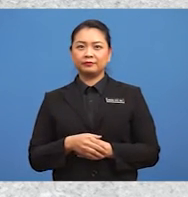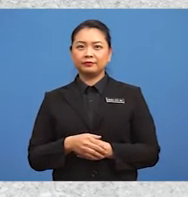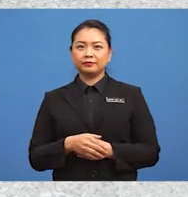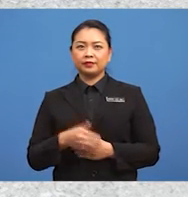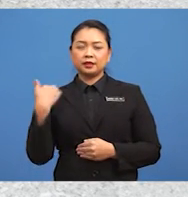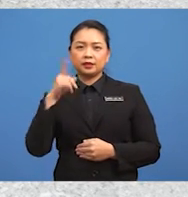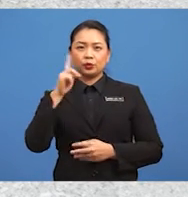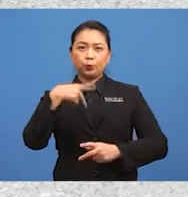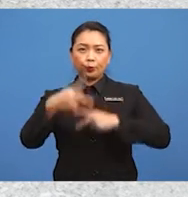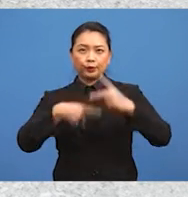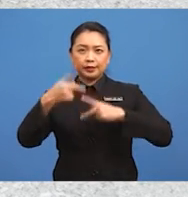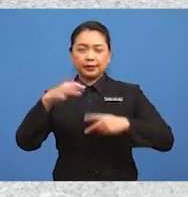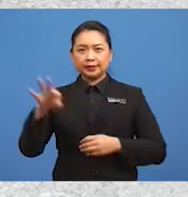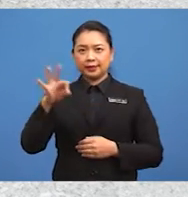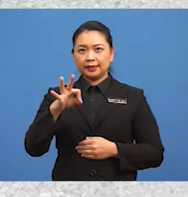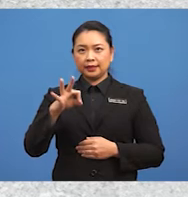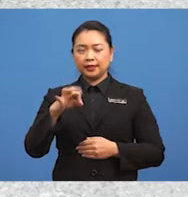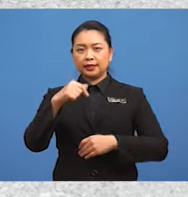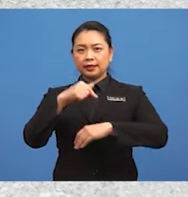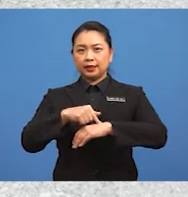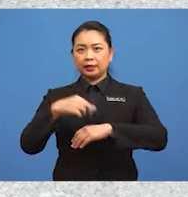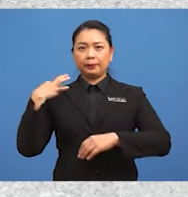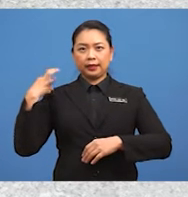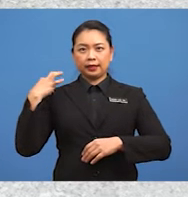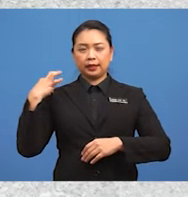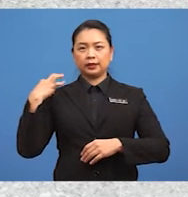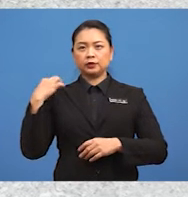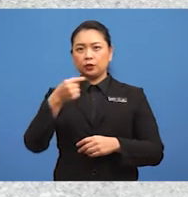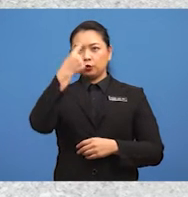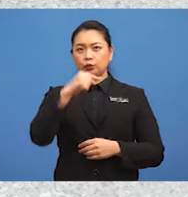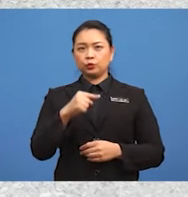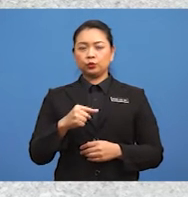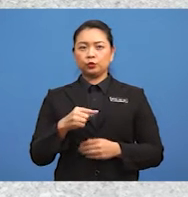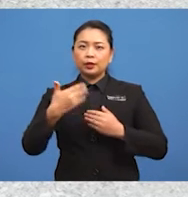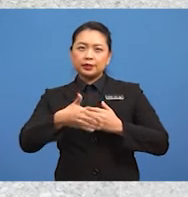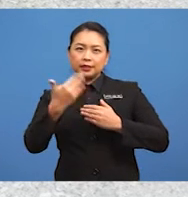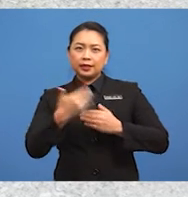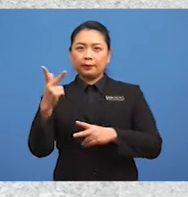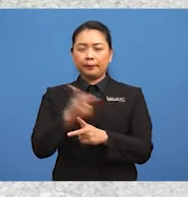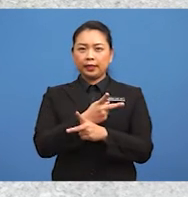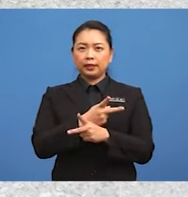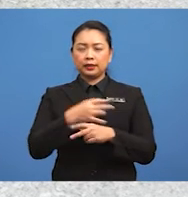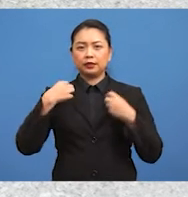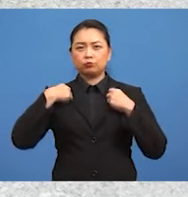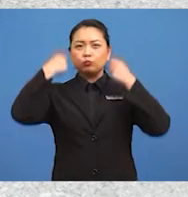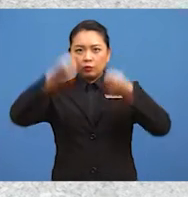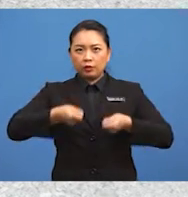ialah satu proses jahitan di pakaian atau artikel untuk senang dipakai dan